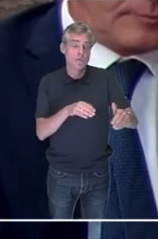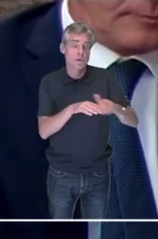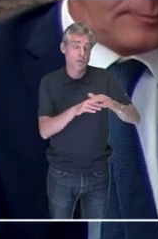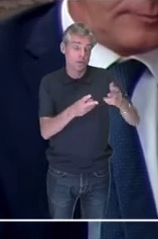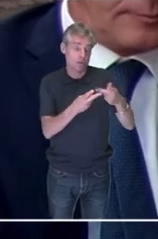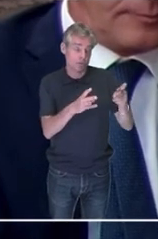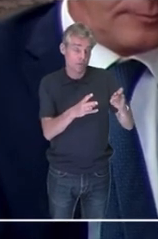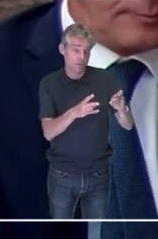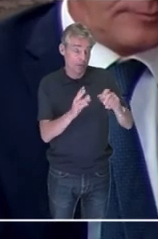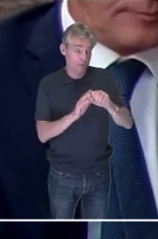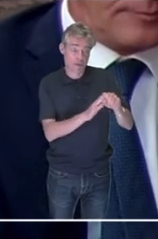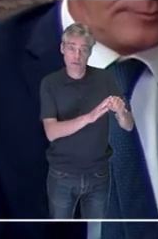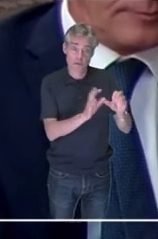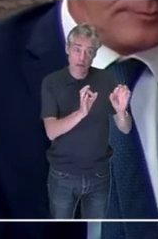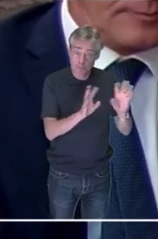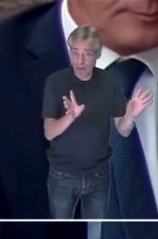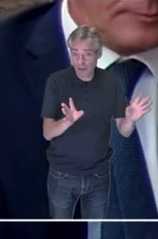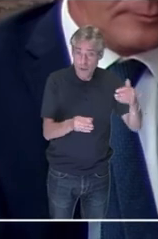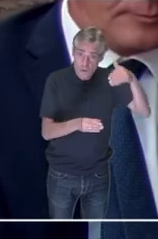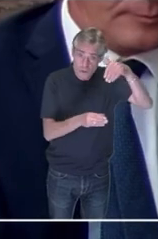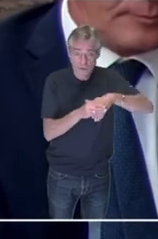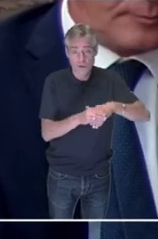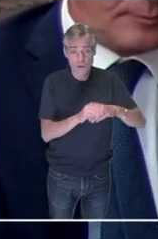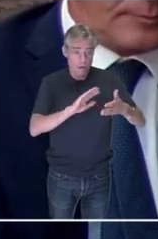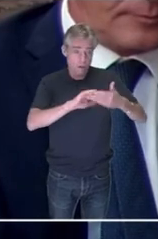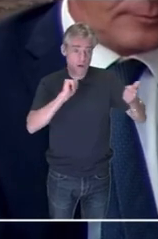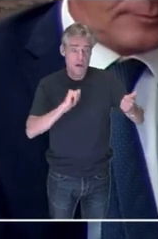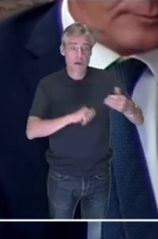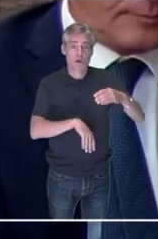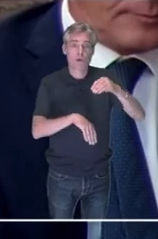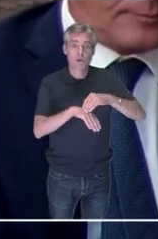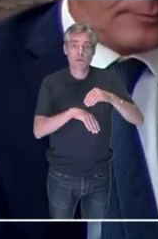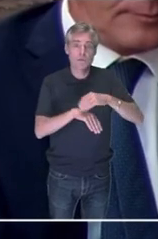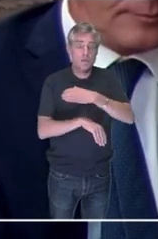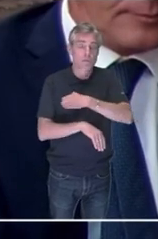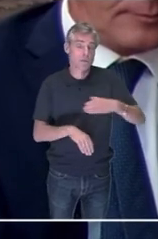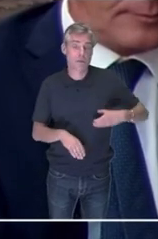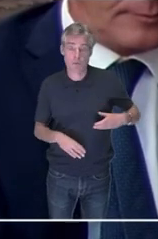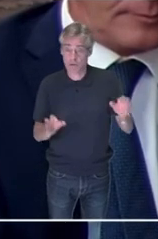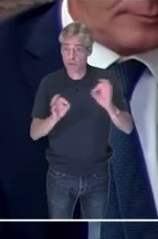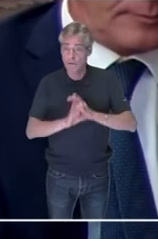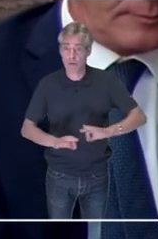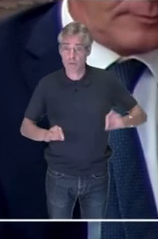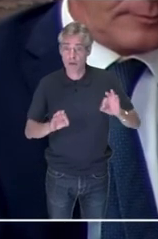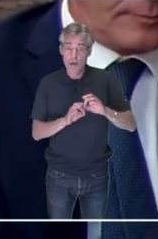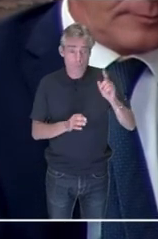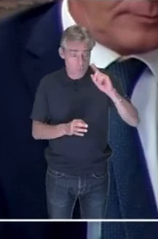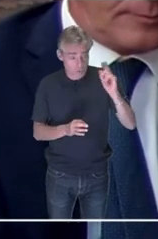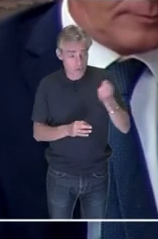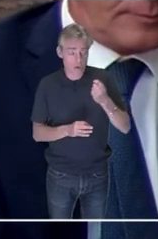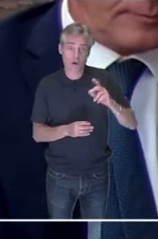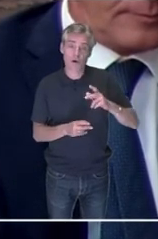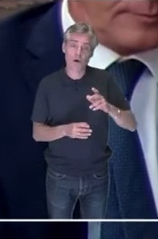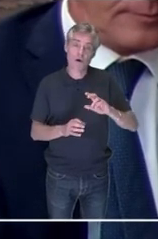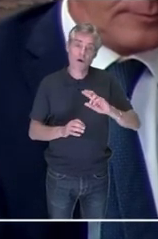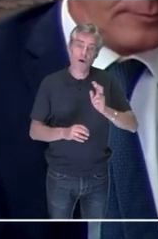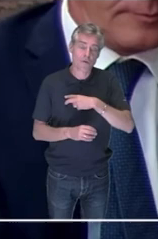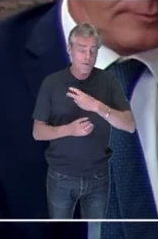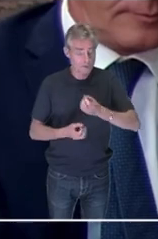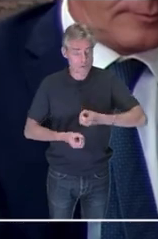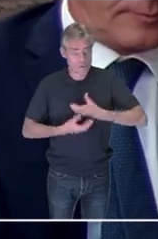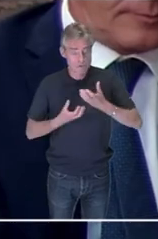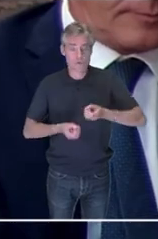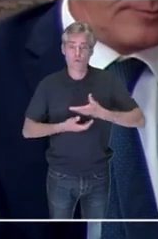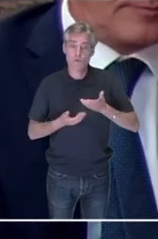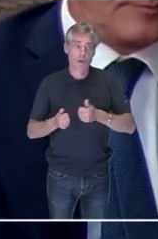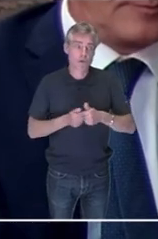pas prioritaires, y compris dans le passage en conseil municipal, pour que nous puissions en parler tous